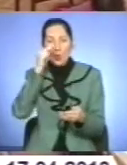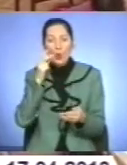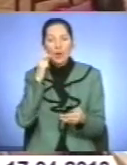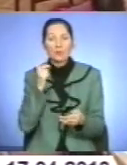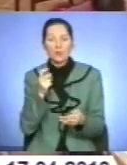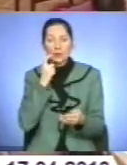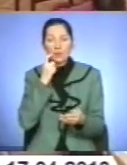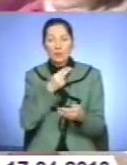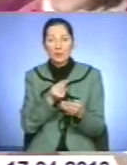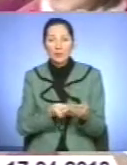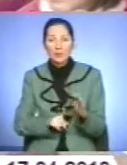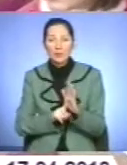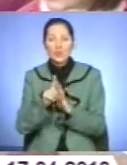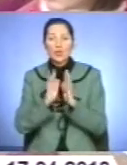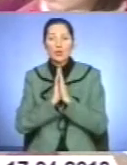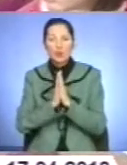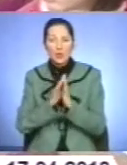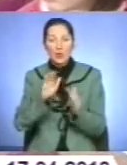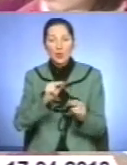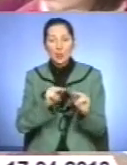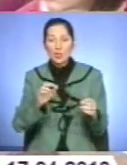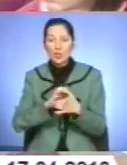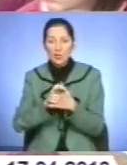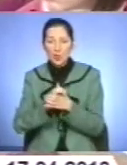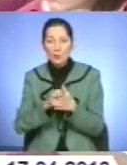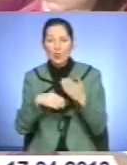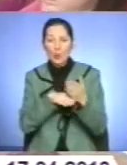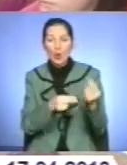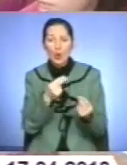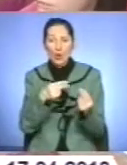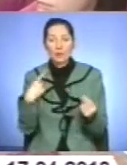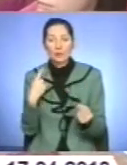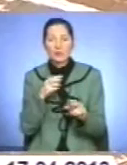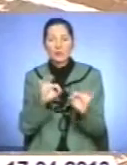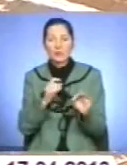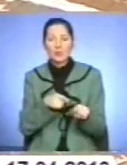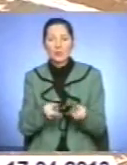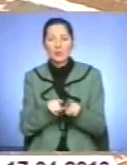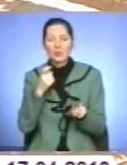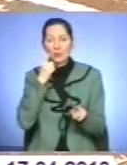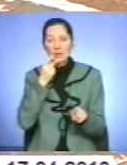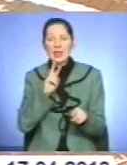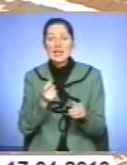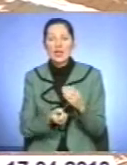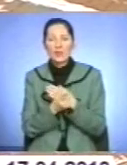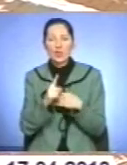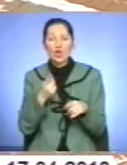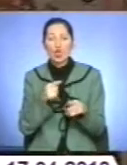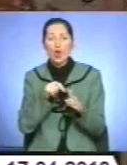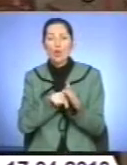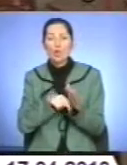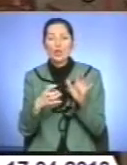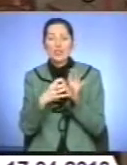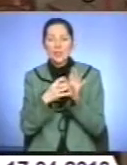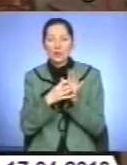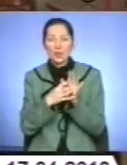учні знайомляться за допомогою гри, майстрині розповідають, що таке писанка, як виникла, що означають символи на ній. Ми